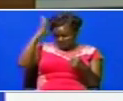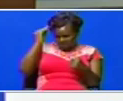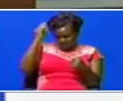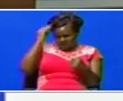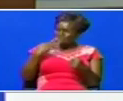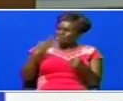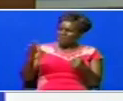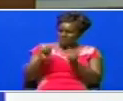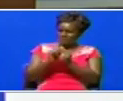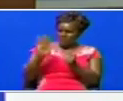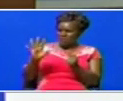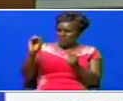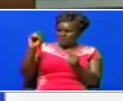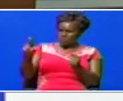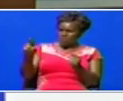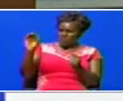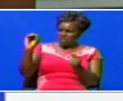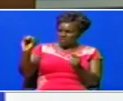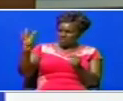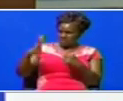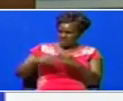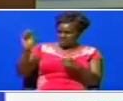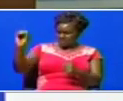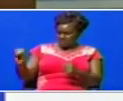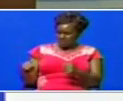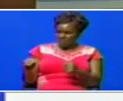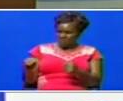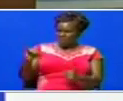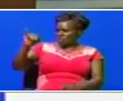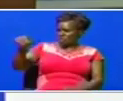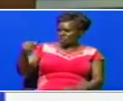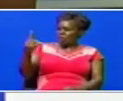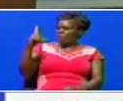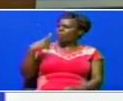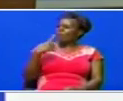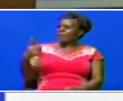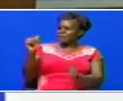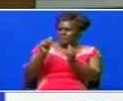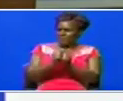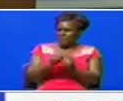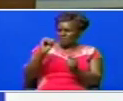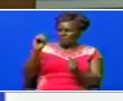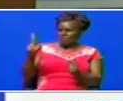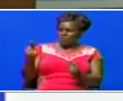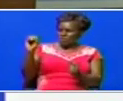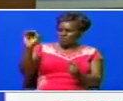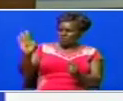315, 0.09%. Shakalaka Jirongo, 110,